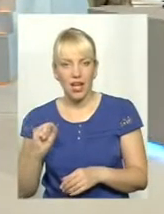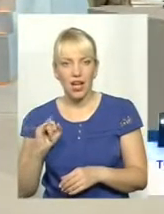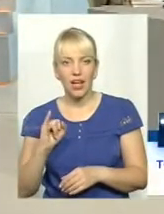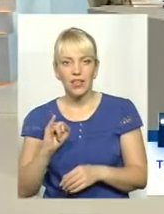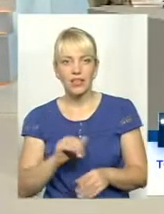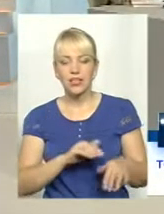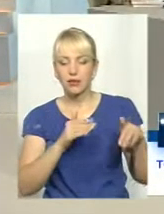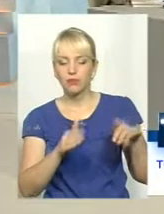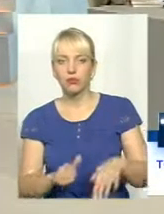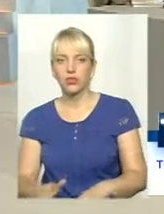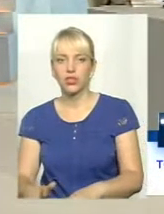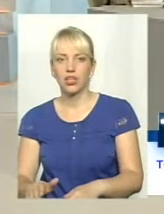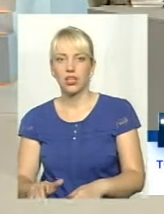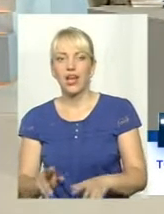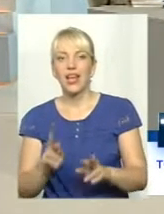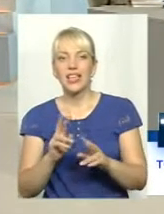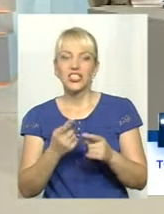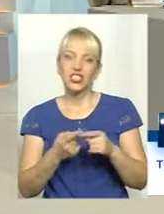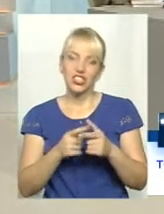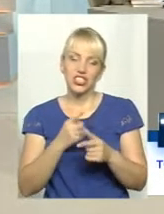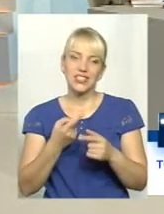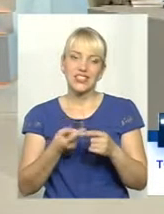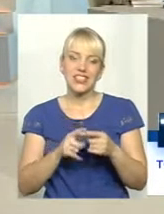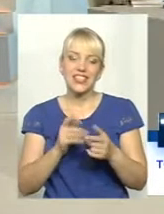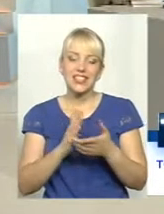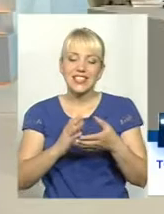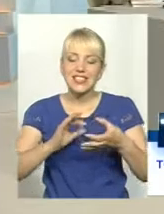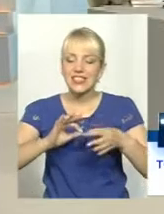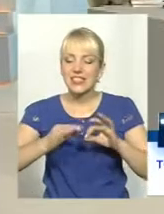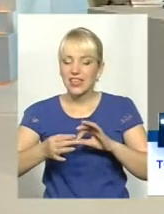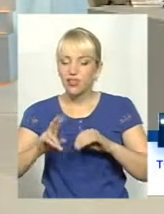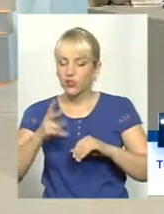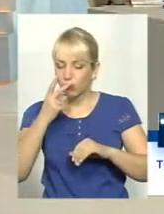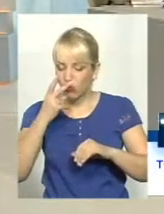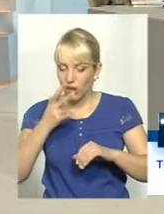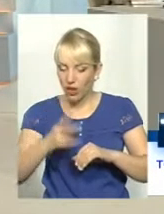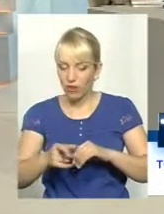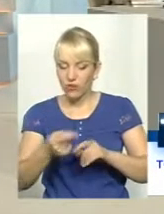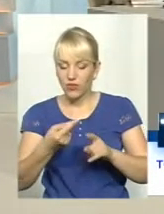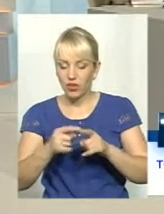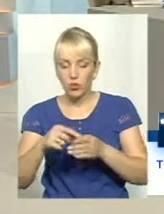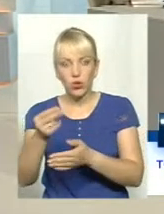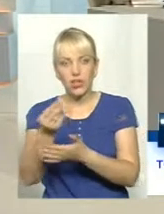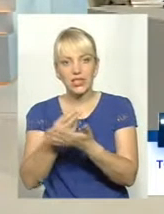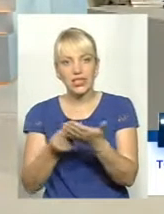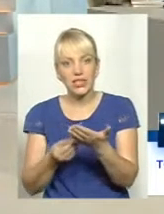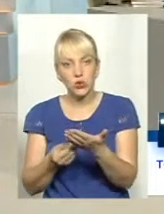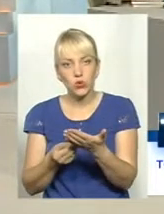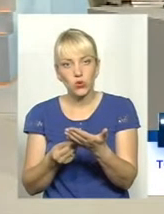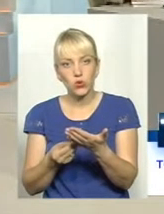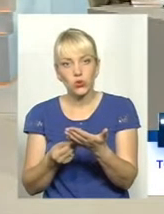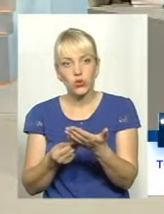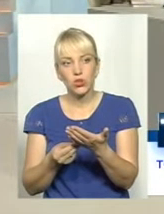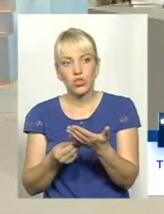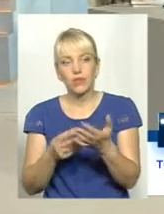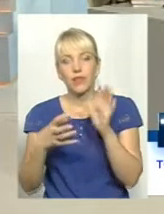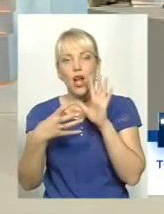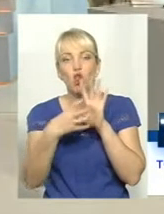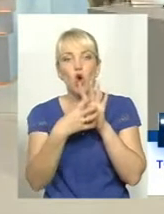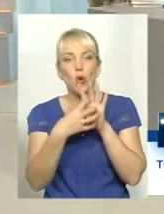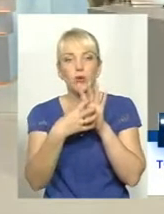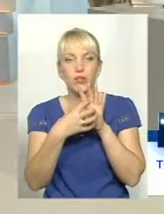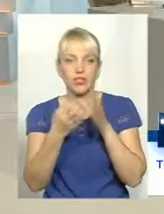одному тому логотипі Волинь і Поділля, про що ми вже говорили? Товтри, Медобори, Сусняки, Славутчини і Зяславщини. Чи